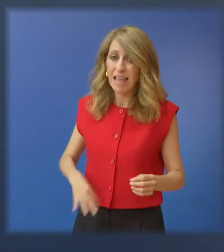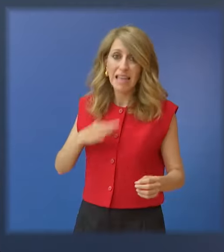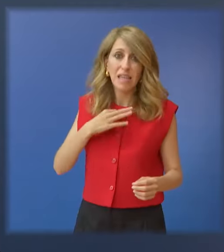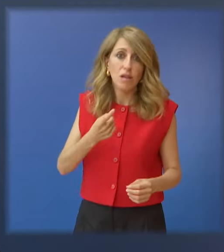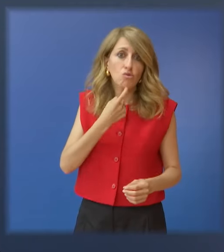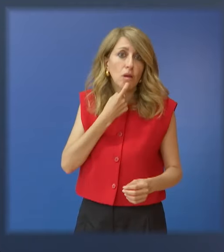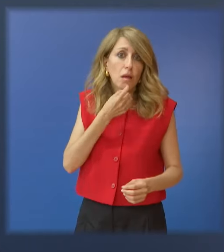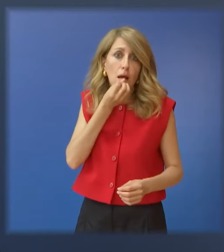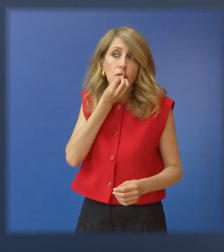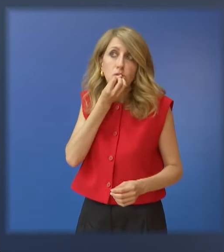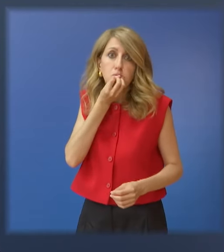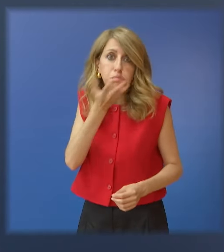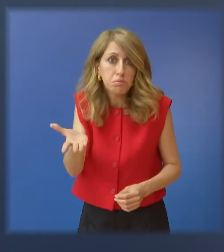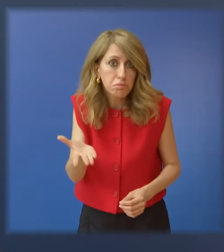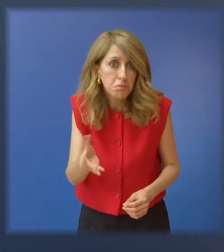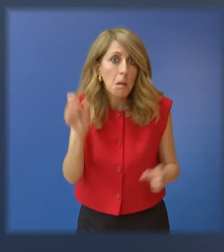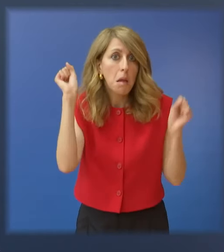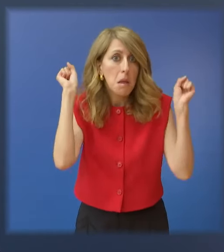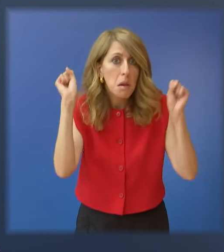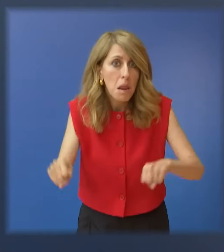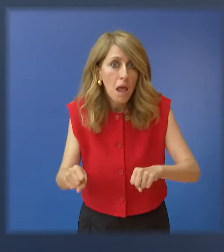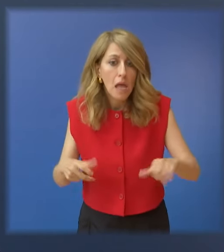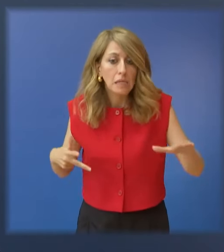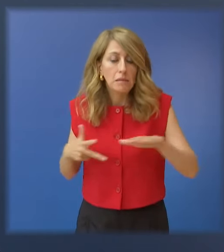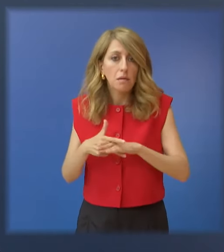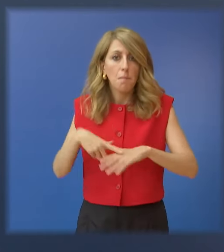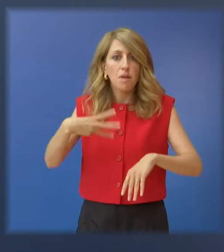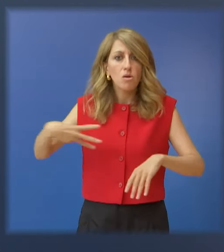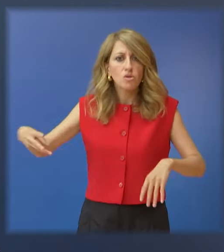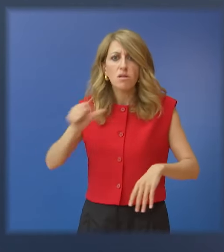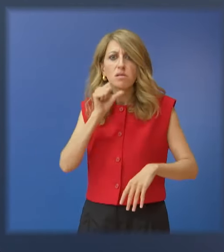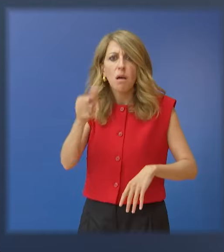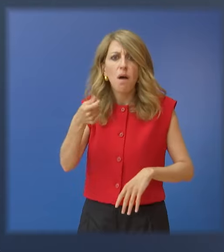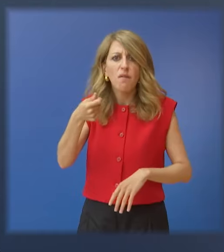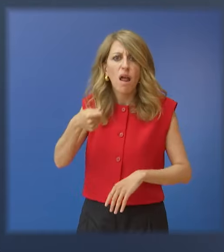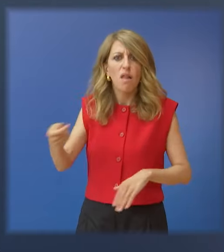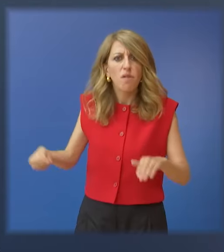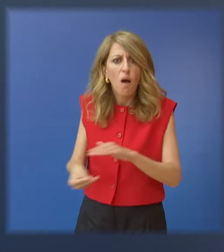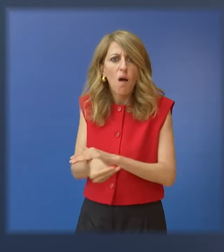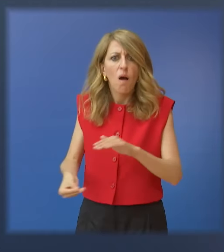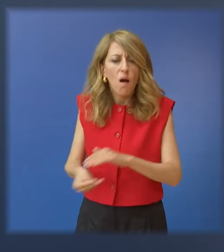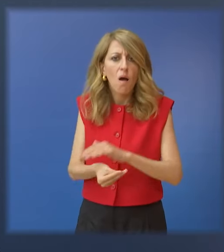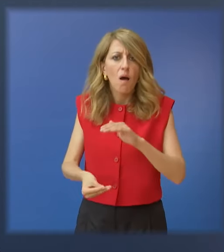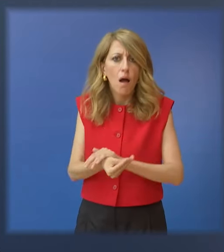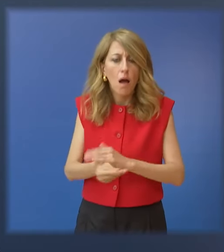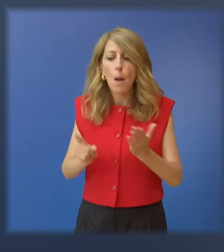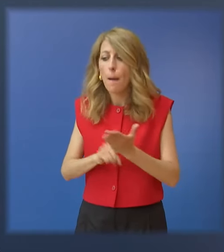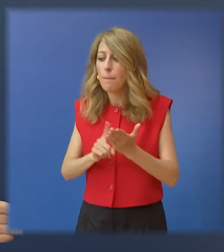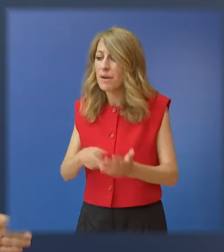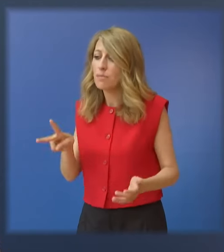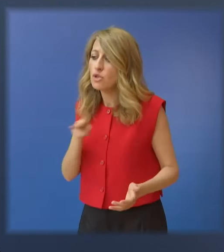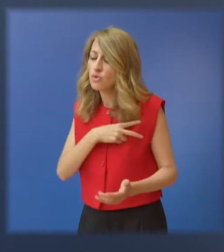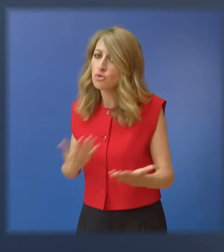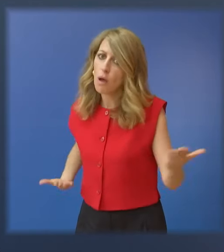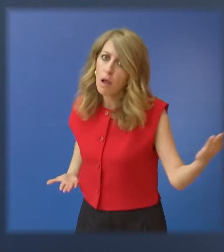τα αναφέρει ότι έχουνε μία βάση να τα αναφέρει εκεί που πρέπει στις αρμόδιες αρχές αλλιώς